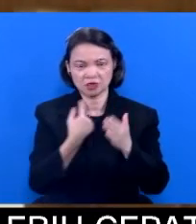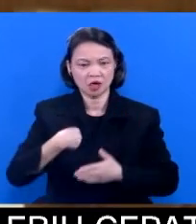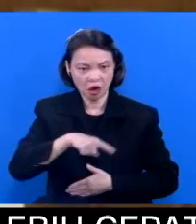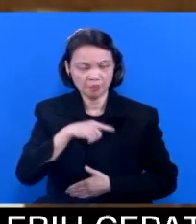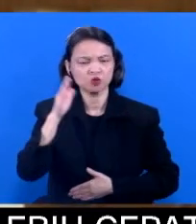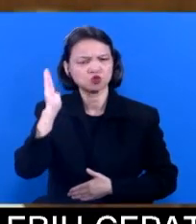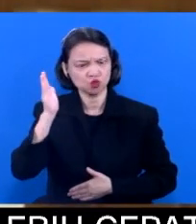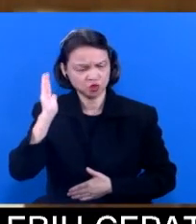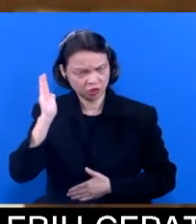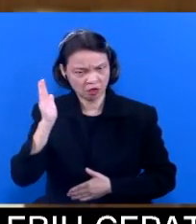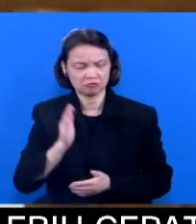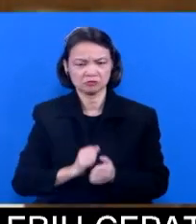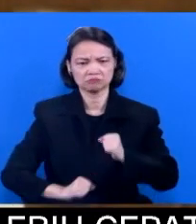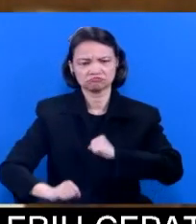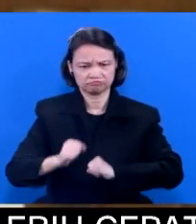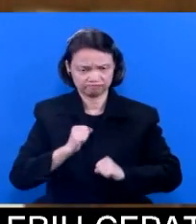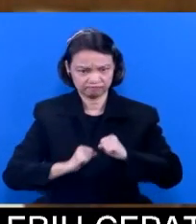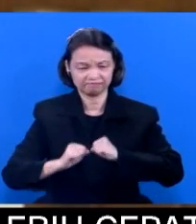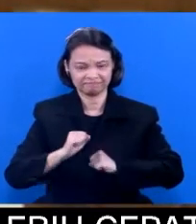sudah mengadakan